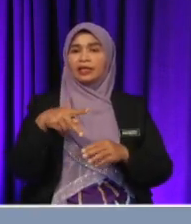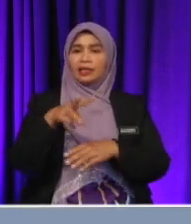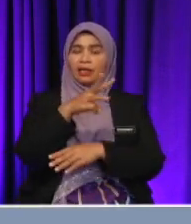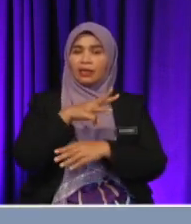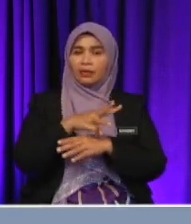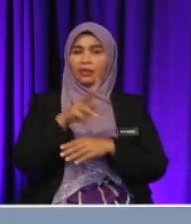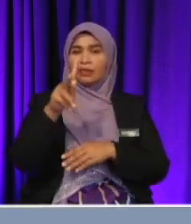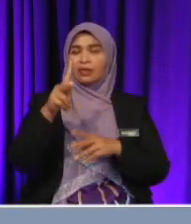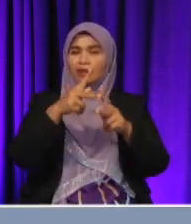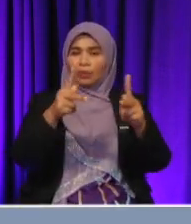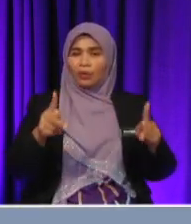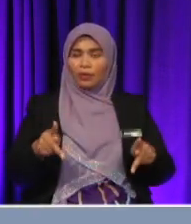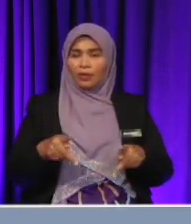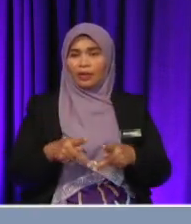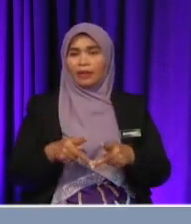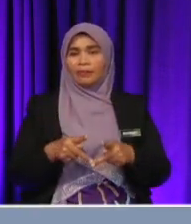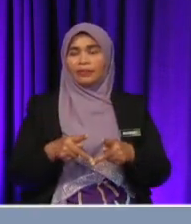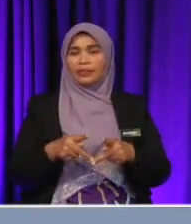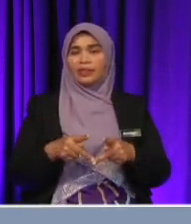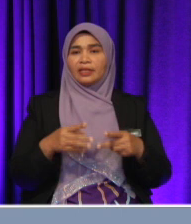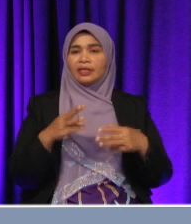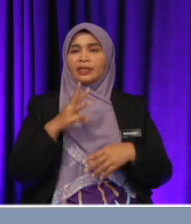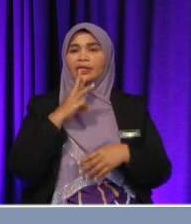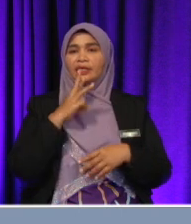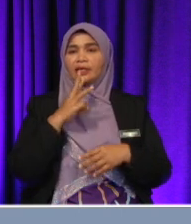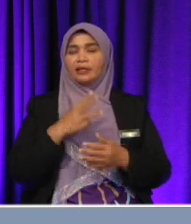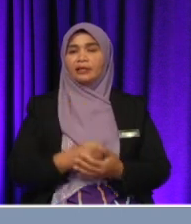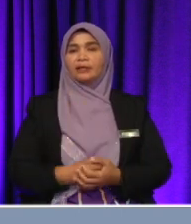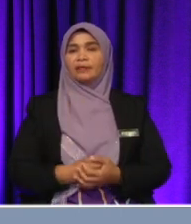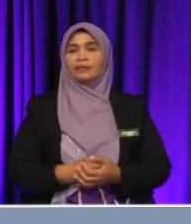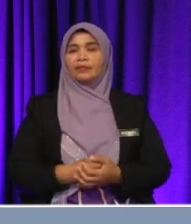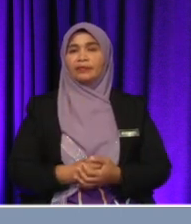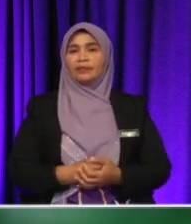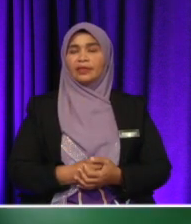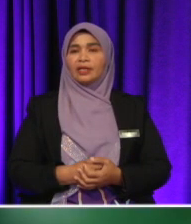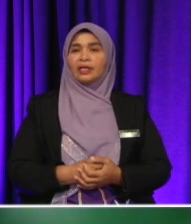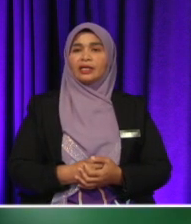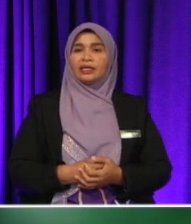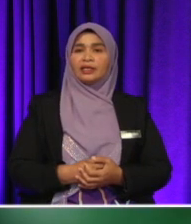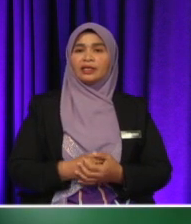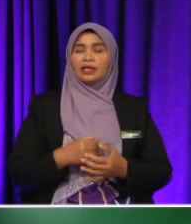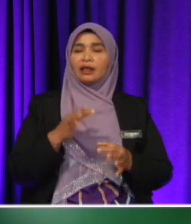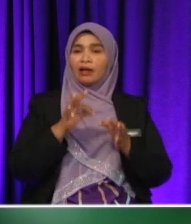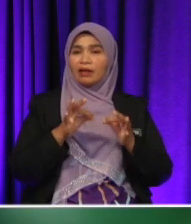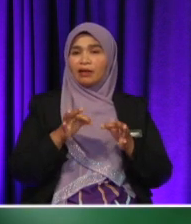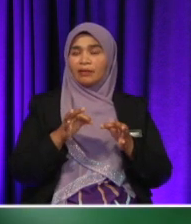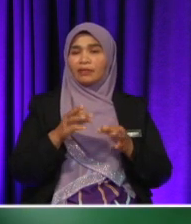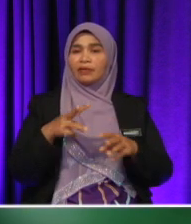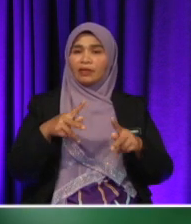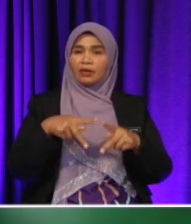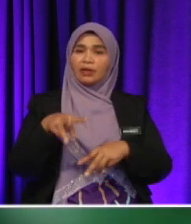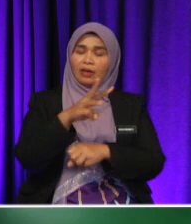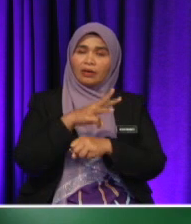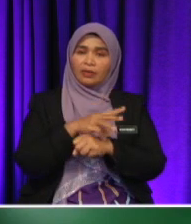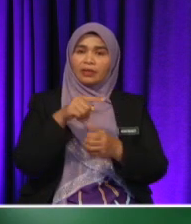berair macam nih tumbuhan Bagaimana ya akan duduk di habitat ini kawasan begini